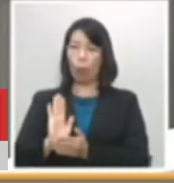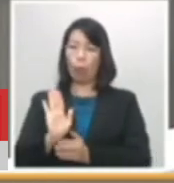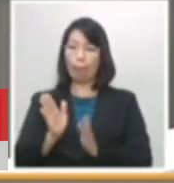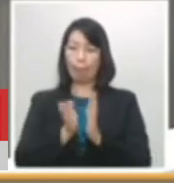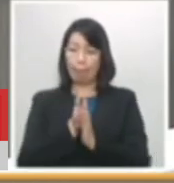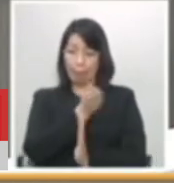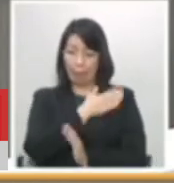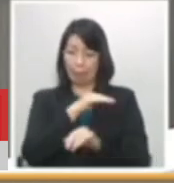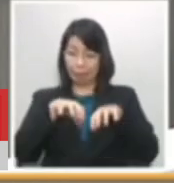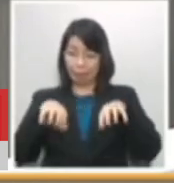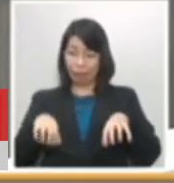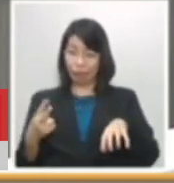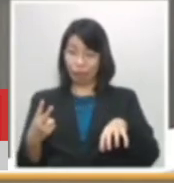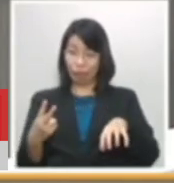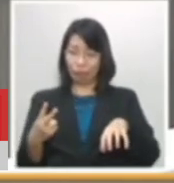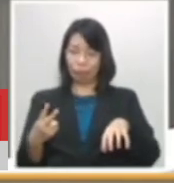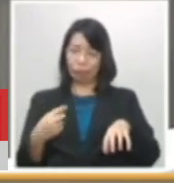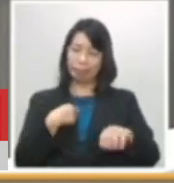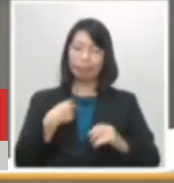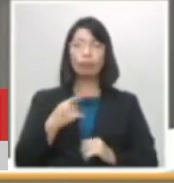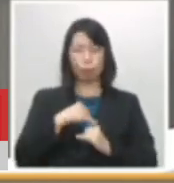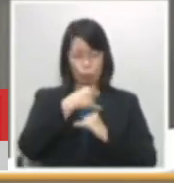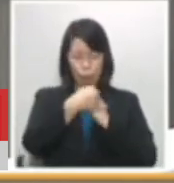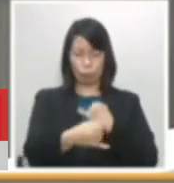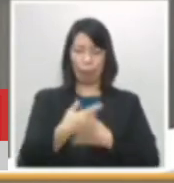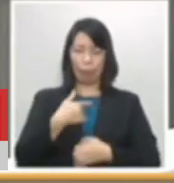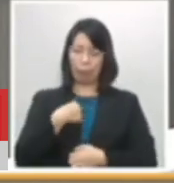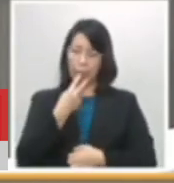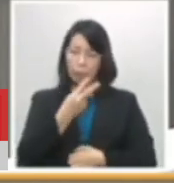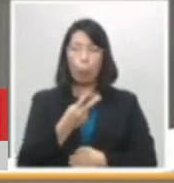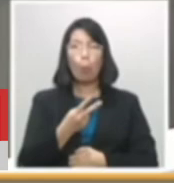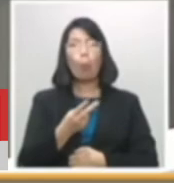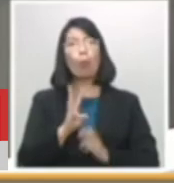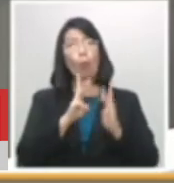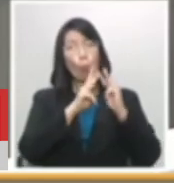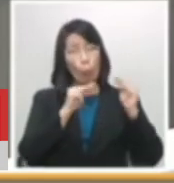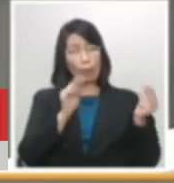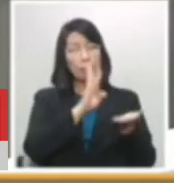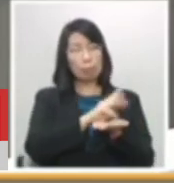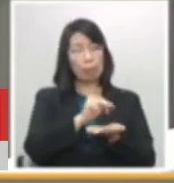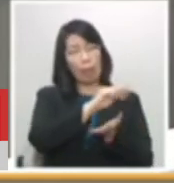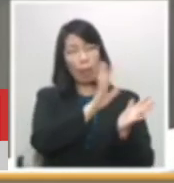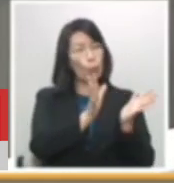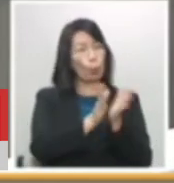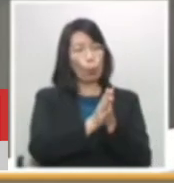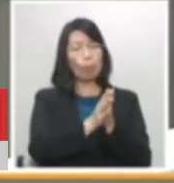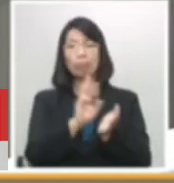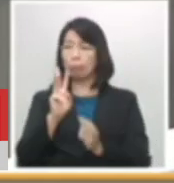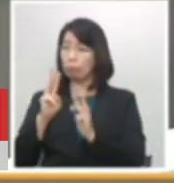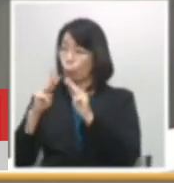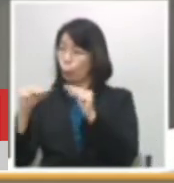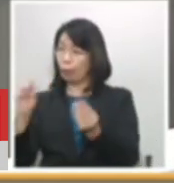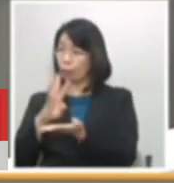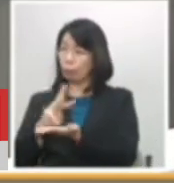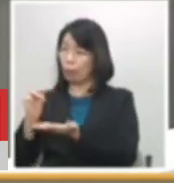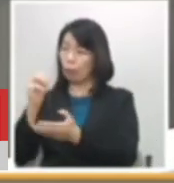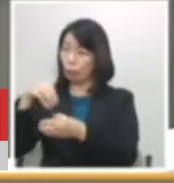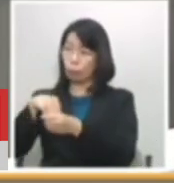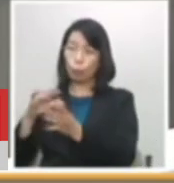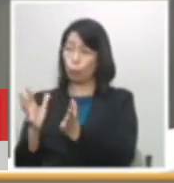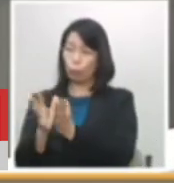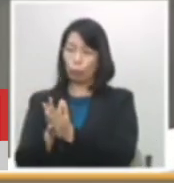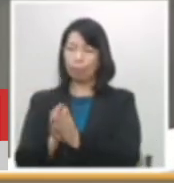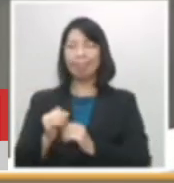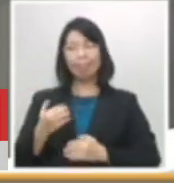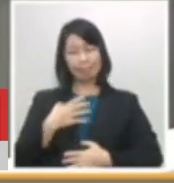ก็เลยเห็นความเป็นไปได้ในวัดในวาในมหาลัยเหล่านั้นน่ะเป็นทั้งมหาลัยเป็นทั้งวัดวันนี้ต้องฝาก